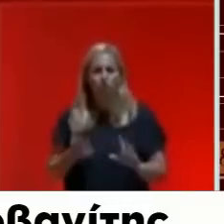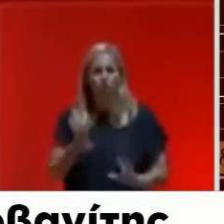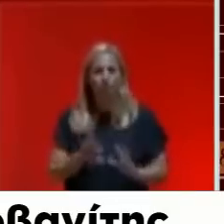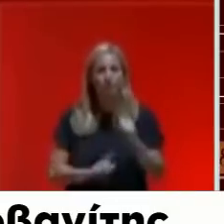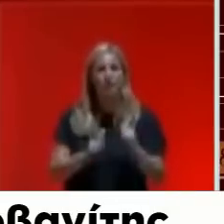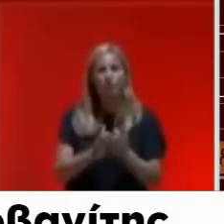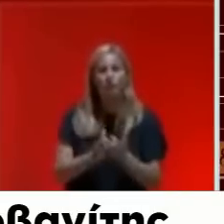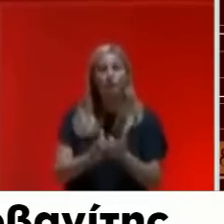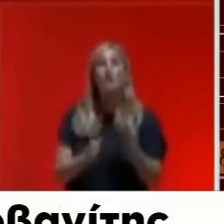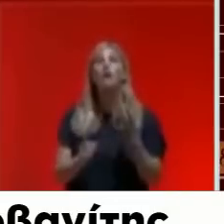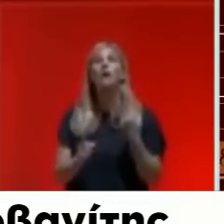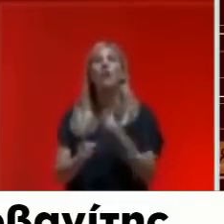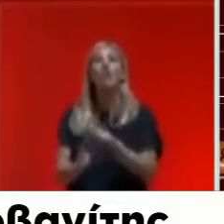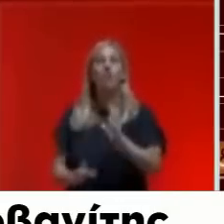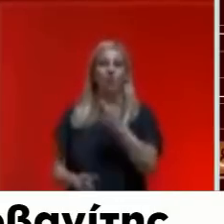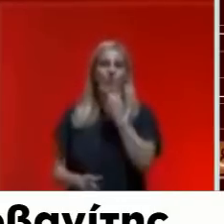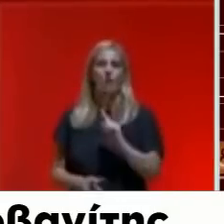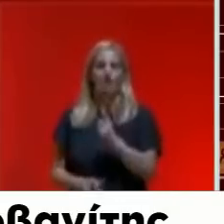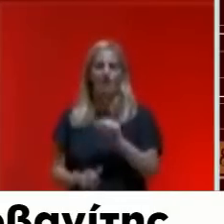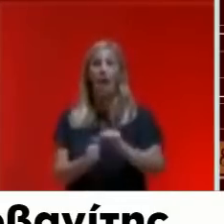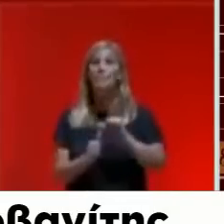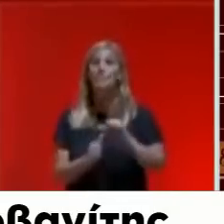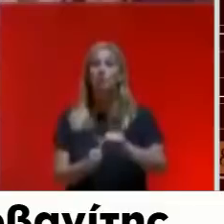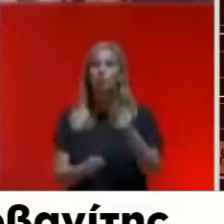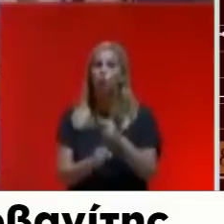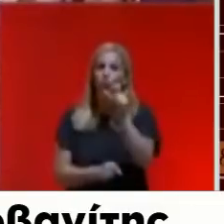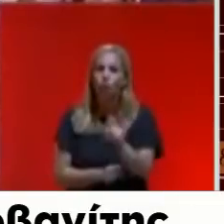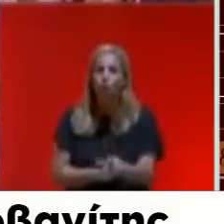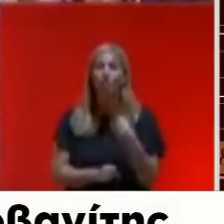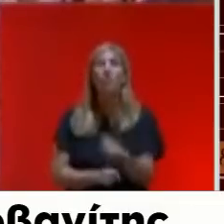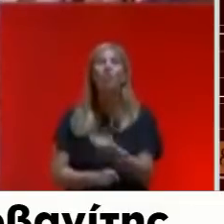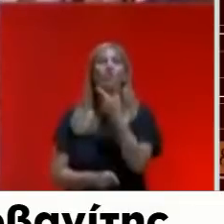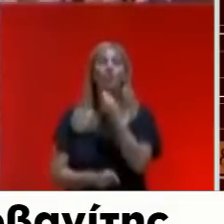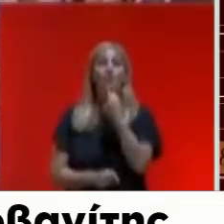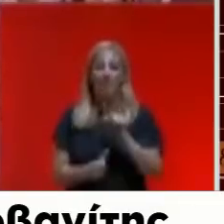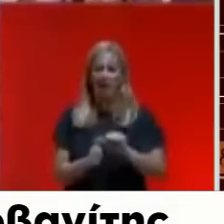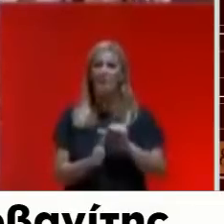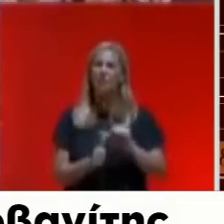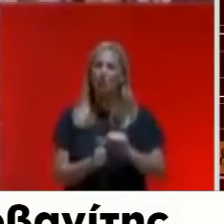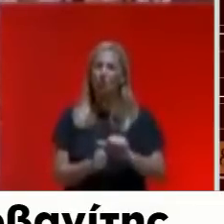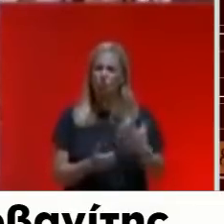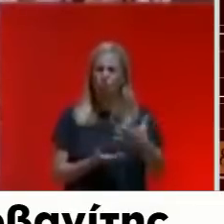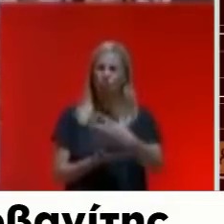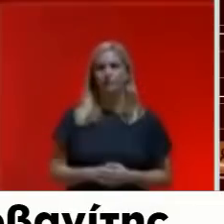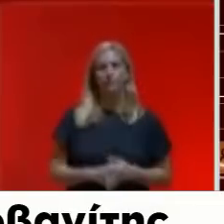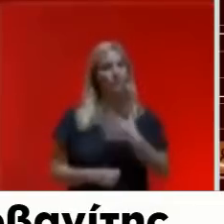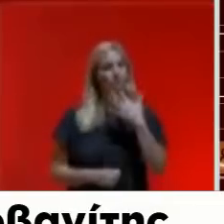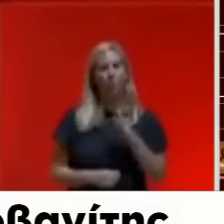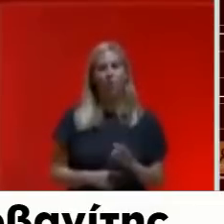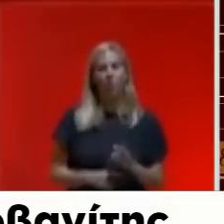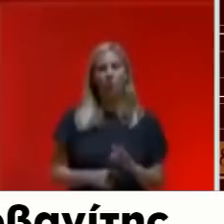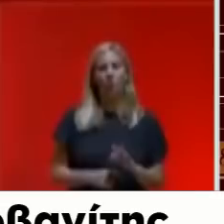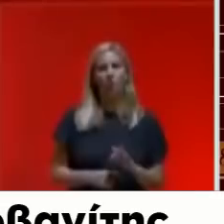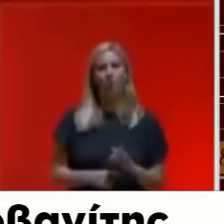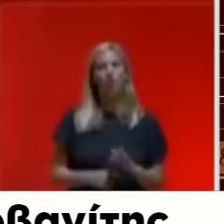να κάνει ο ΣΥΡΙΖΑ στην προκειμένη περίπτωση. Θα αποφασίσουν οι σύντροφοι, νομίζω ότι και οι συντρόφισσες, νομίζω ότι ελπίζω να σε ακουστώ